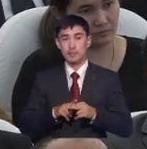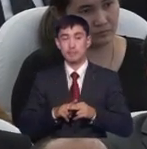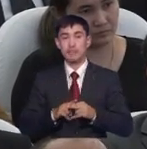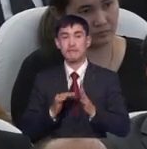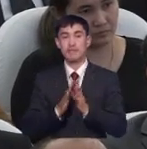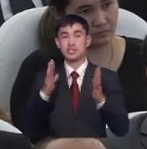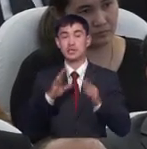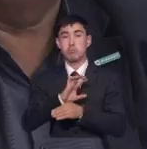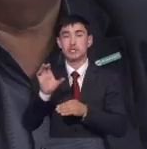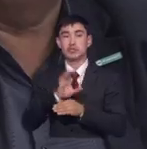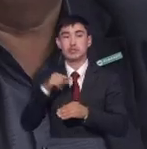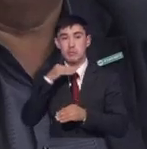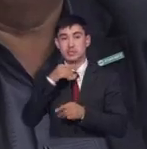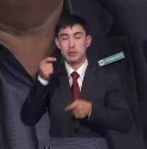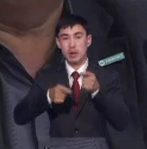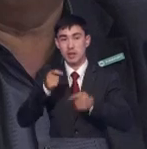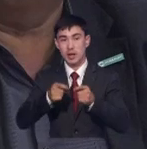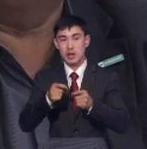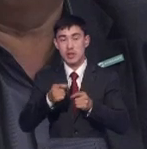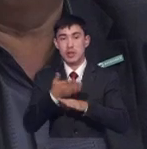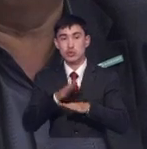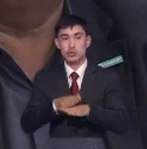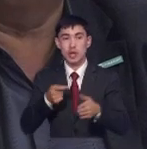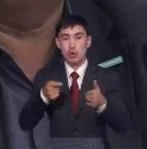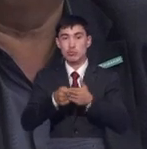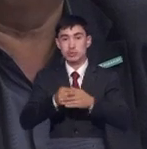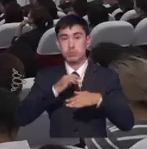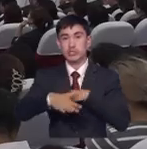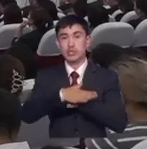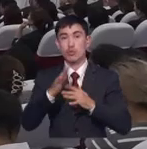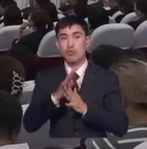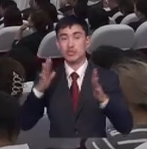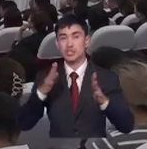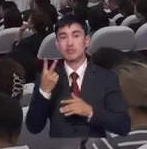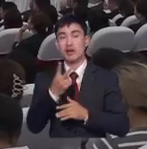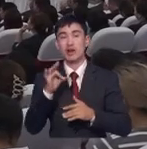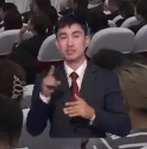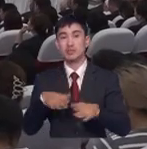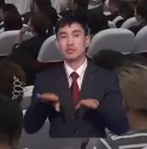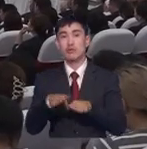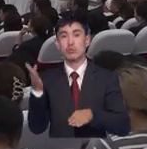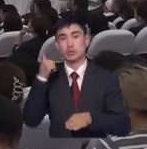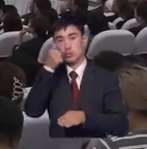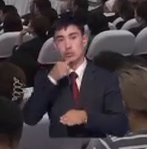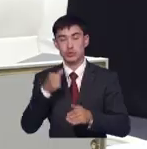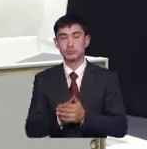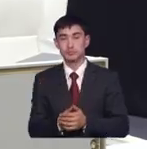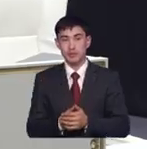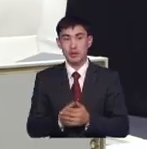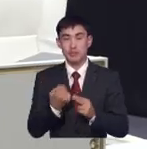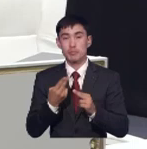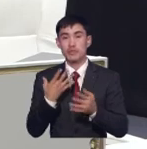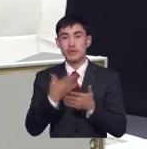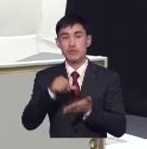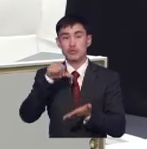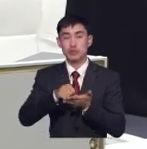тем выросло производство мяса и молока нагрузка на откормочные площадки увеличилась вдвое по сравнению с прошлогодним показателем в